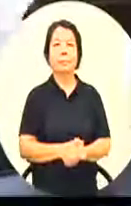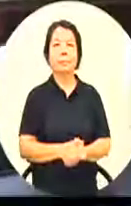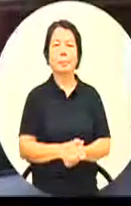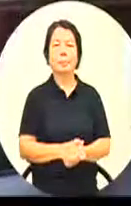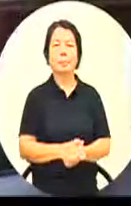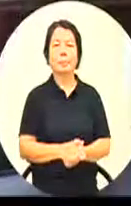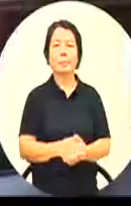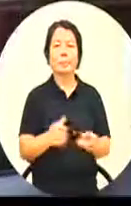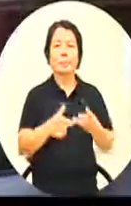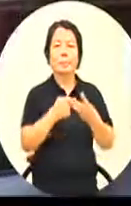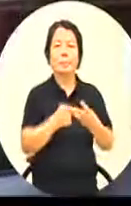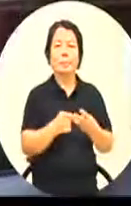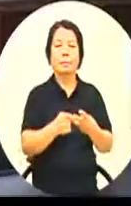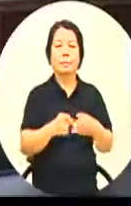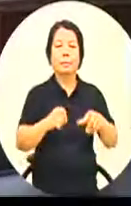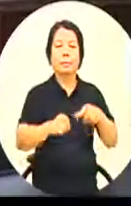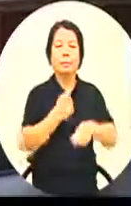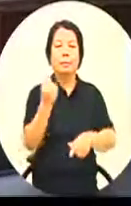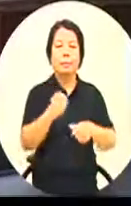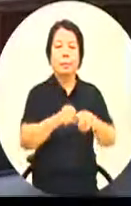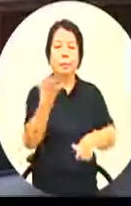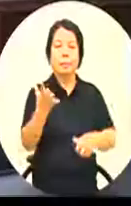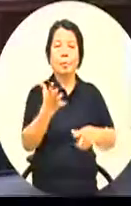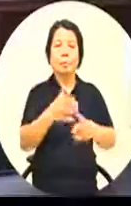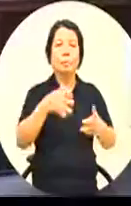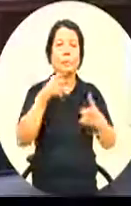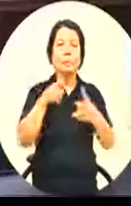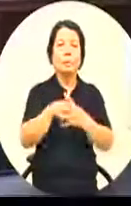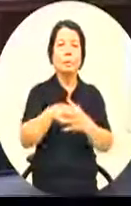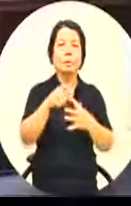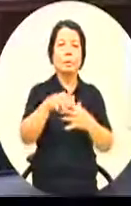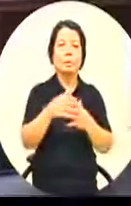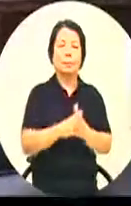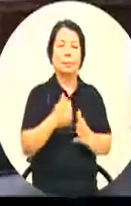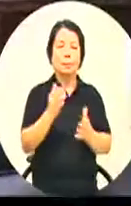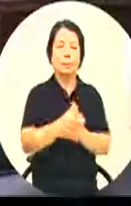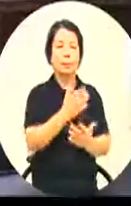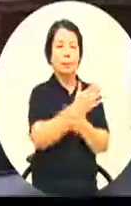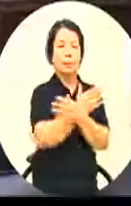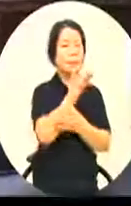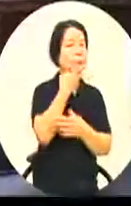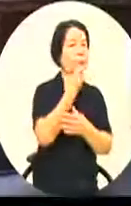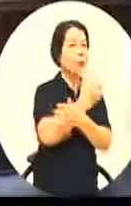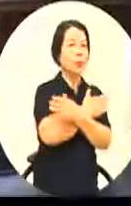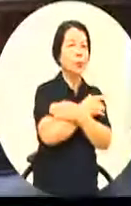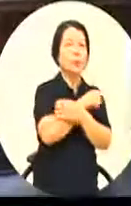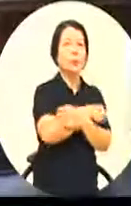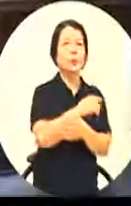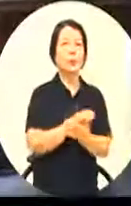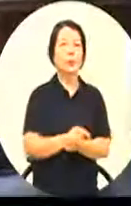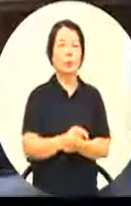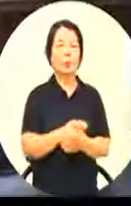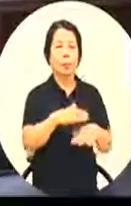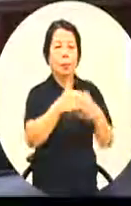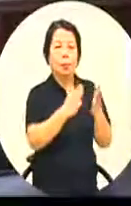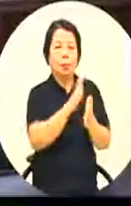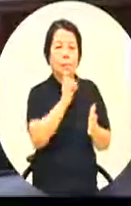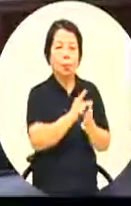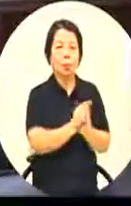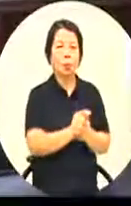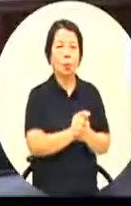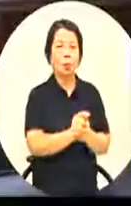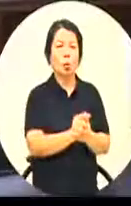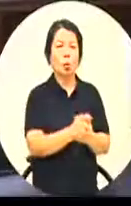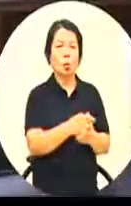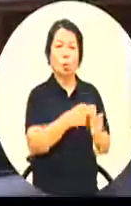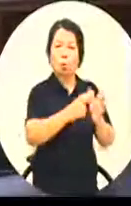第三，公开透明化，这个我想私立幼稚园，他们当然他们标榜他们的外师是多么的好，或者是标